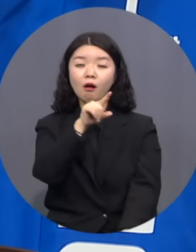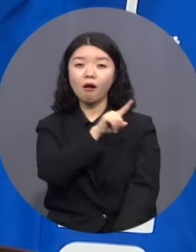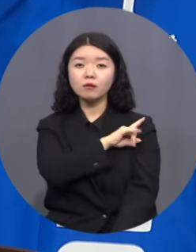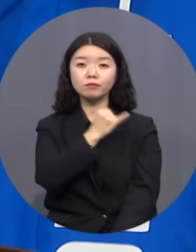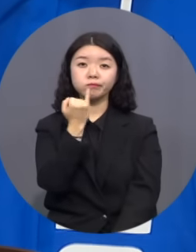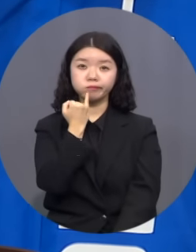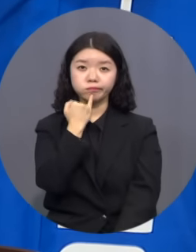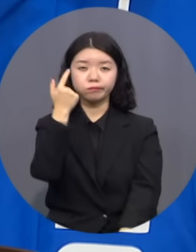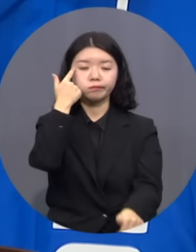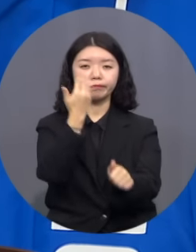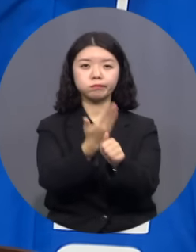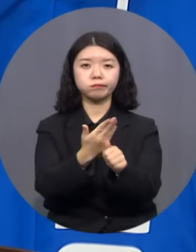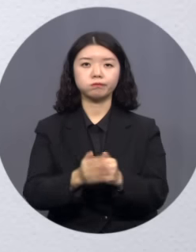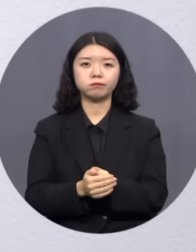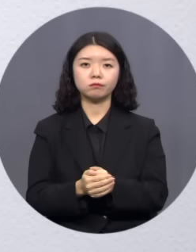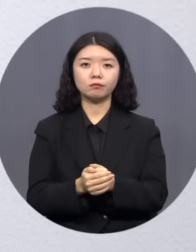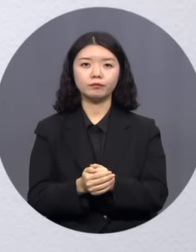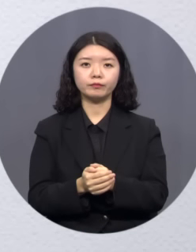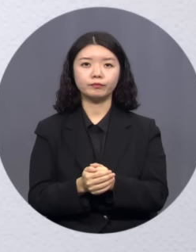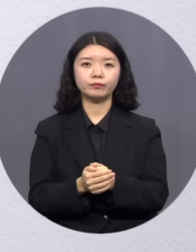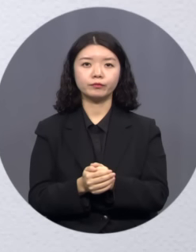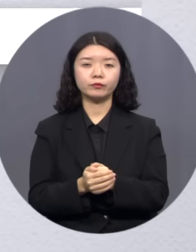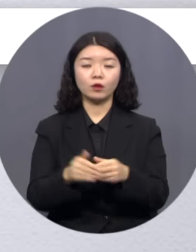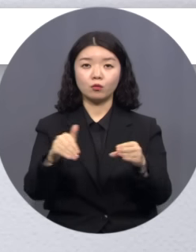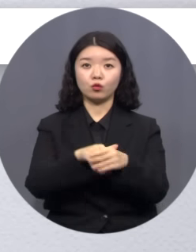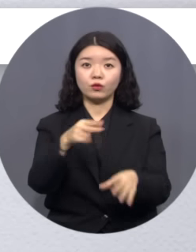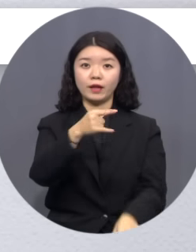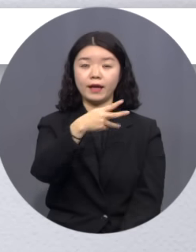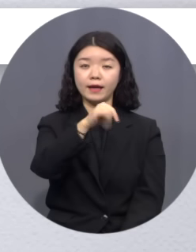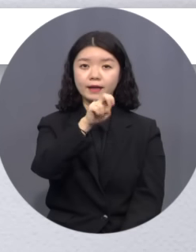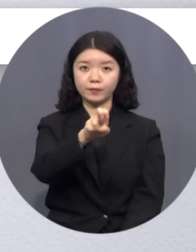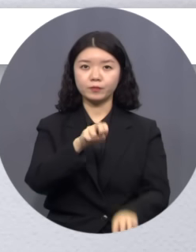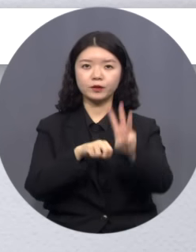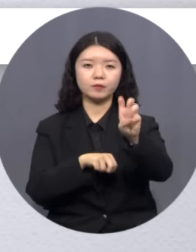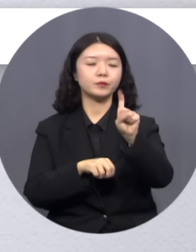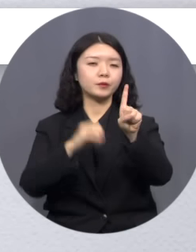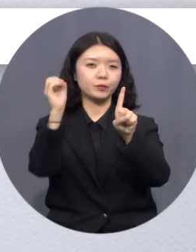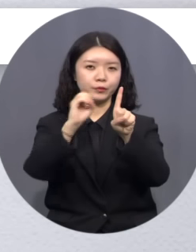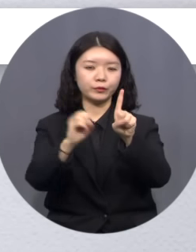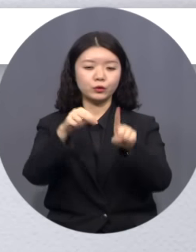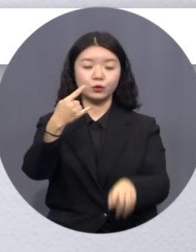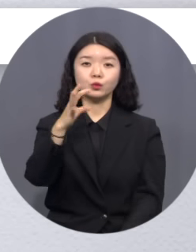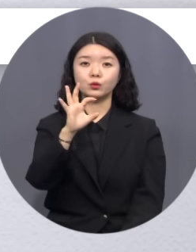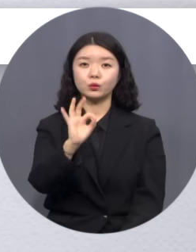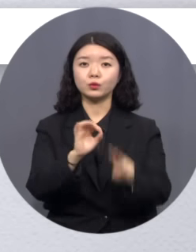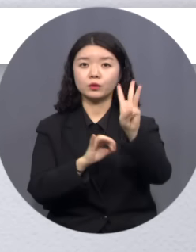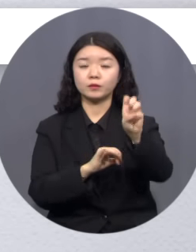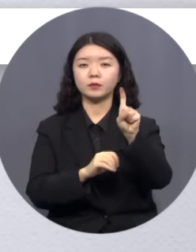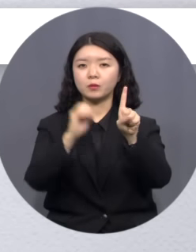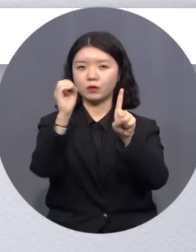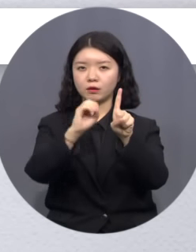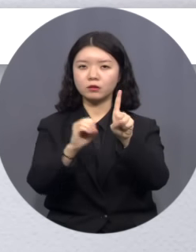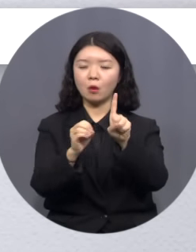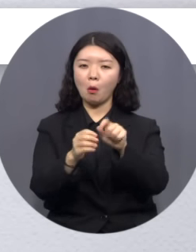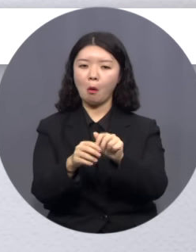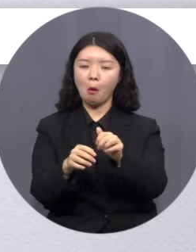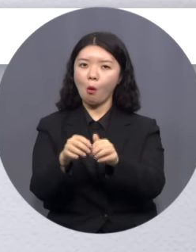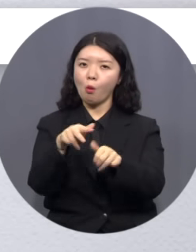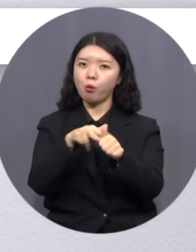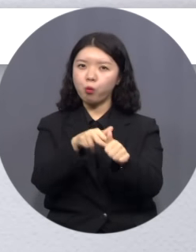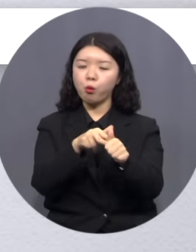생각하는지 물어봤습니다 문대림 후보 31% 송재호 후보 31% 두 후보의